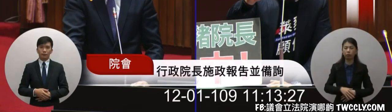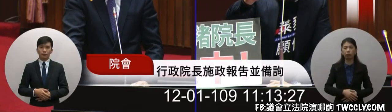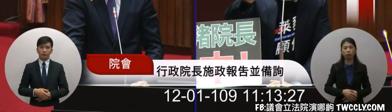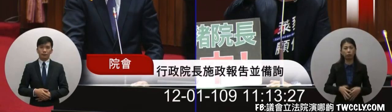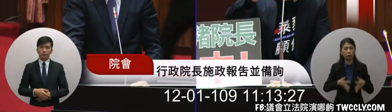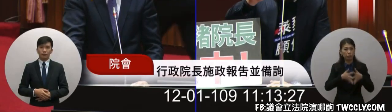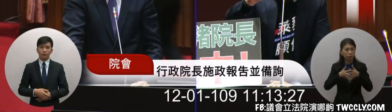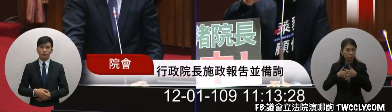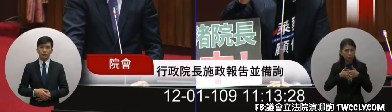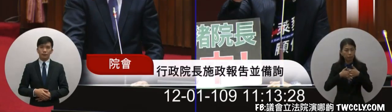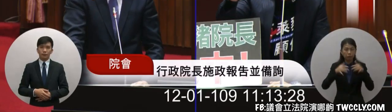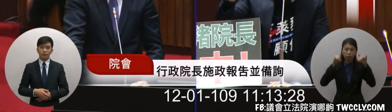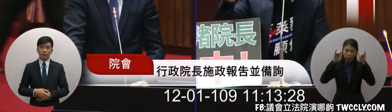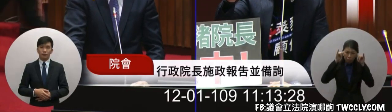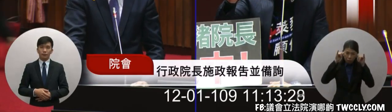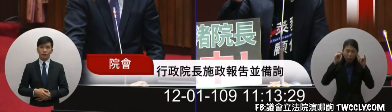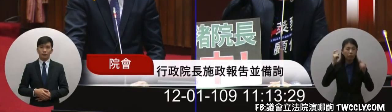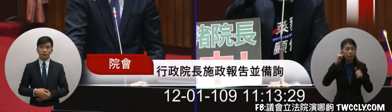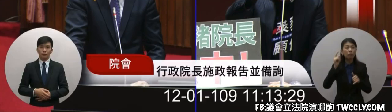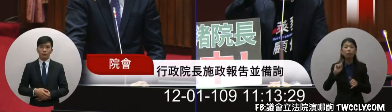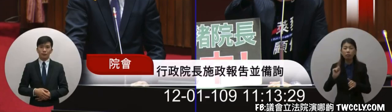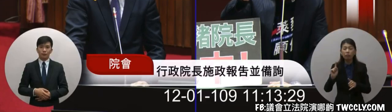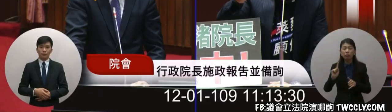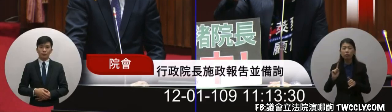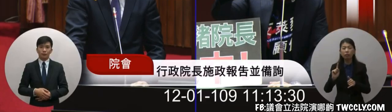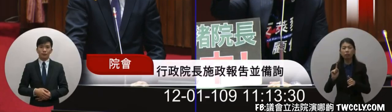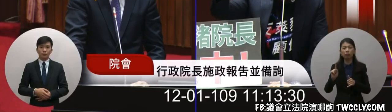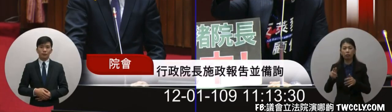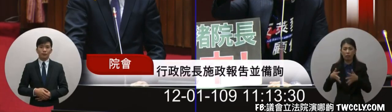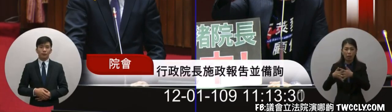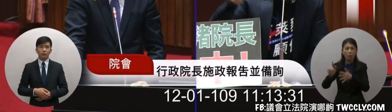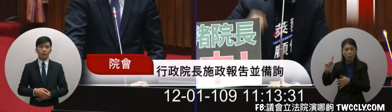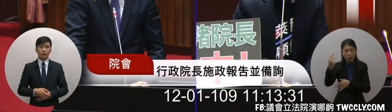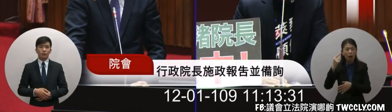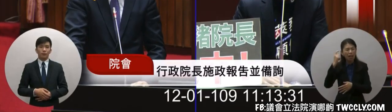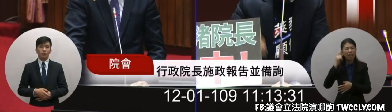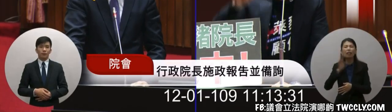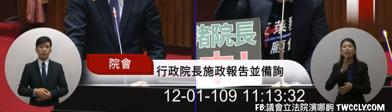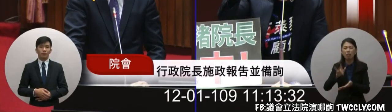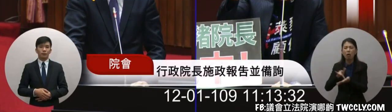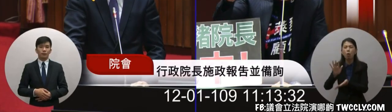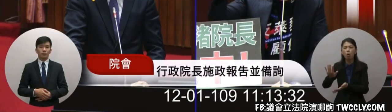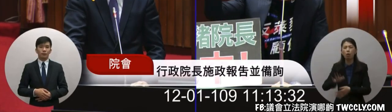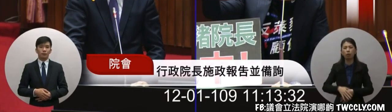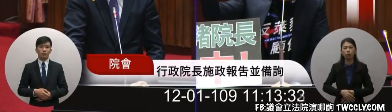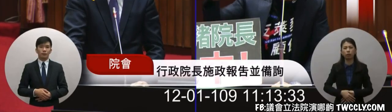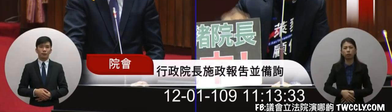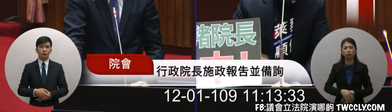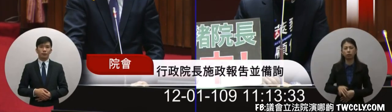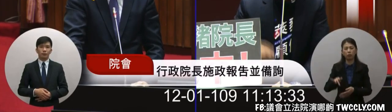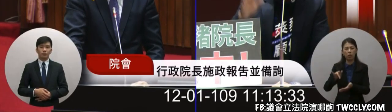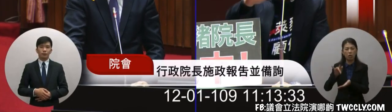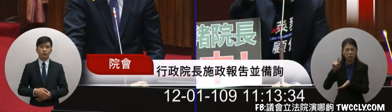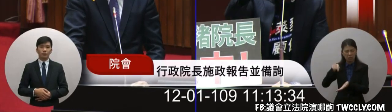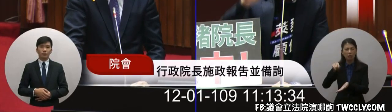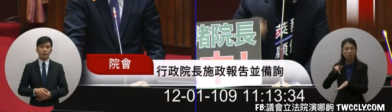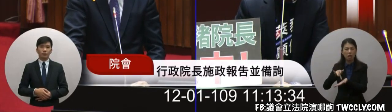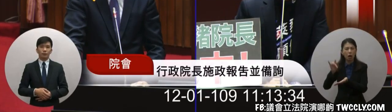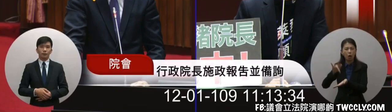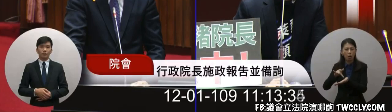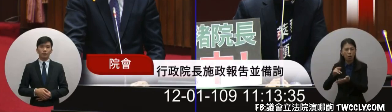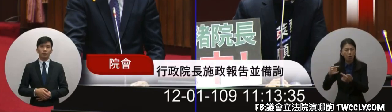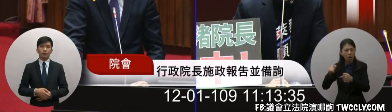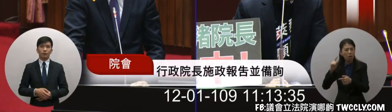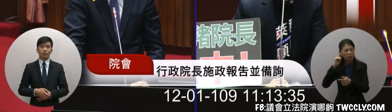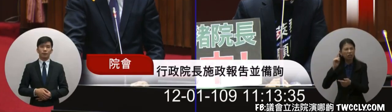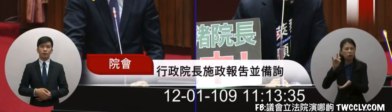美猪、美牛等于来牛，美国来的就等于是莱克多巴胺来的，莱克多巴胺等于是毒，这件事你不认同对